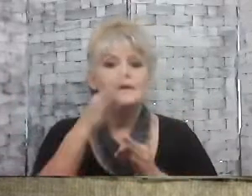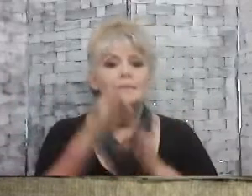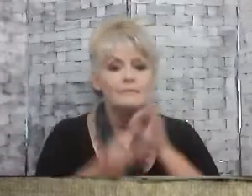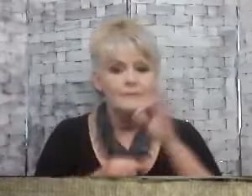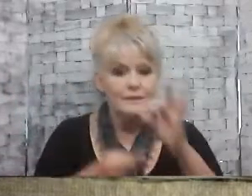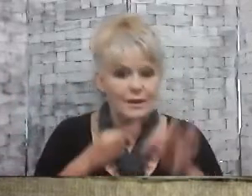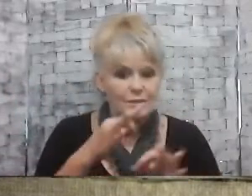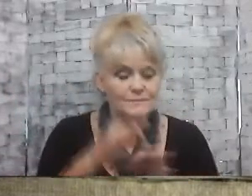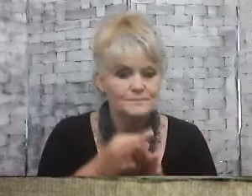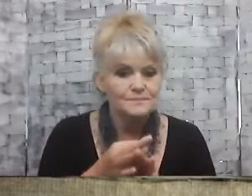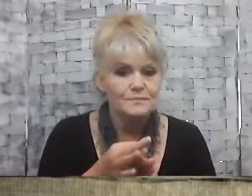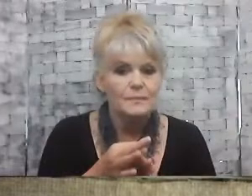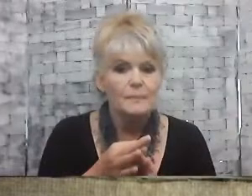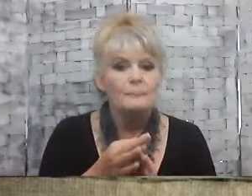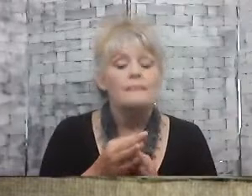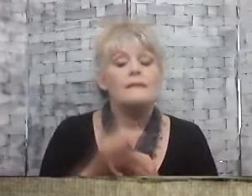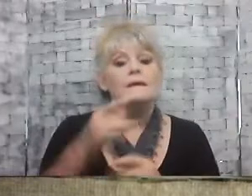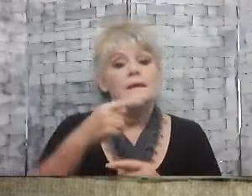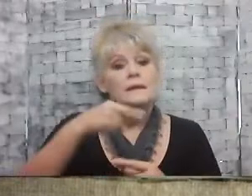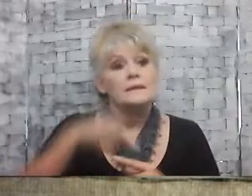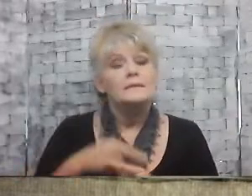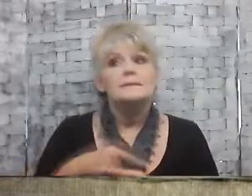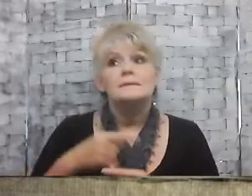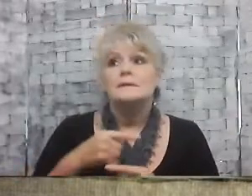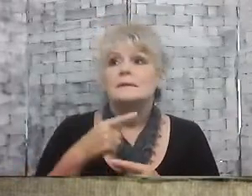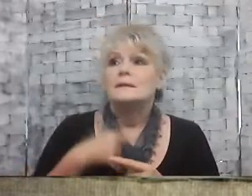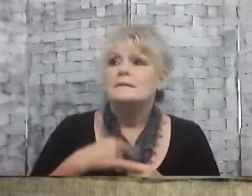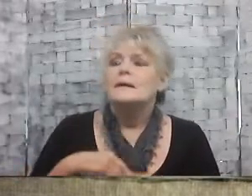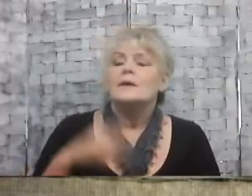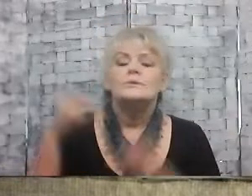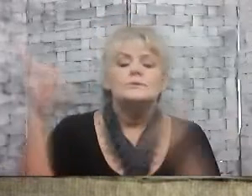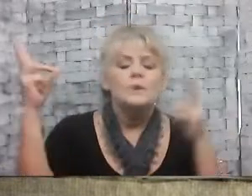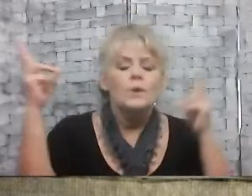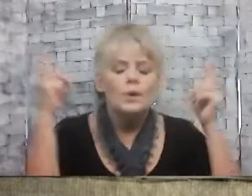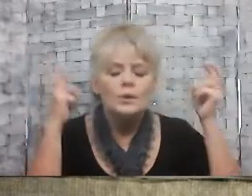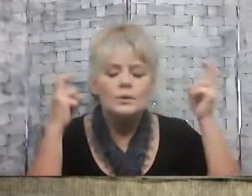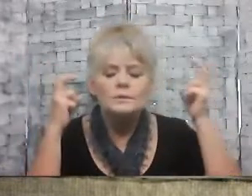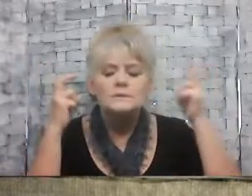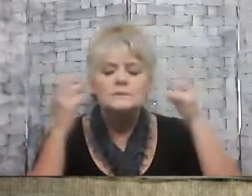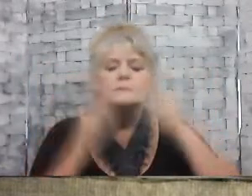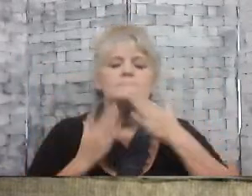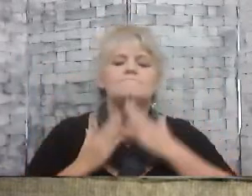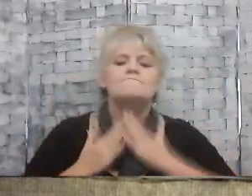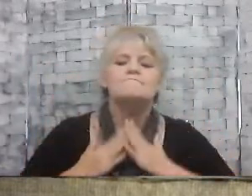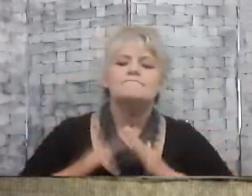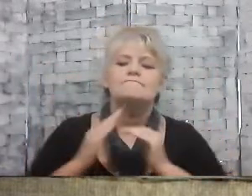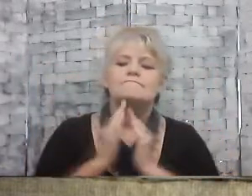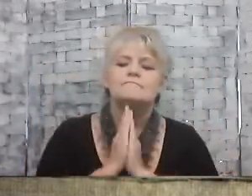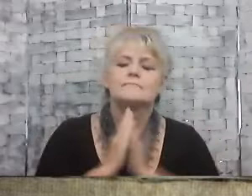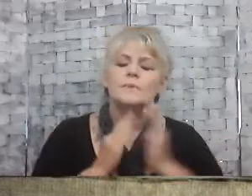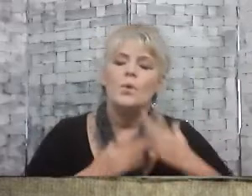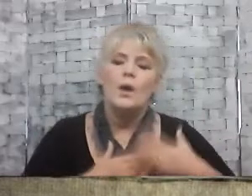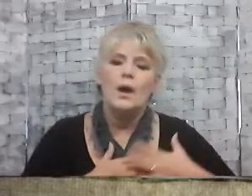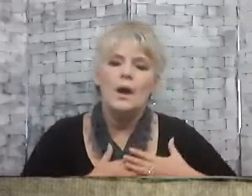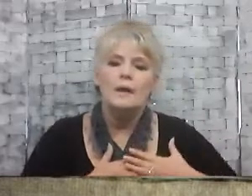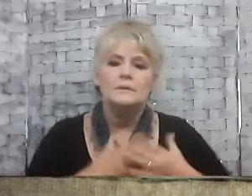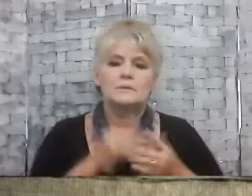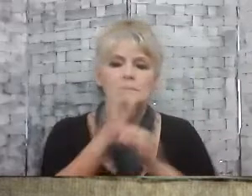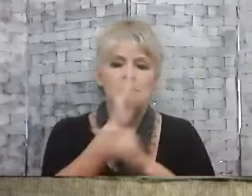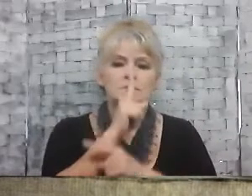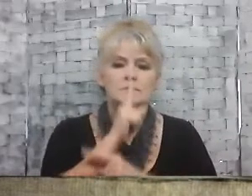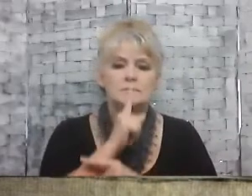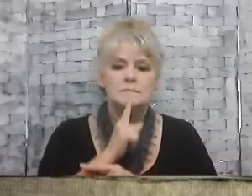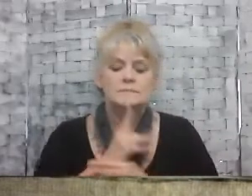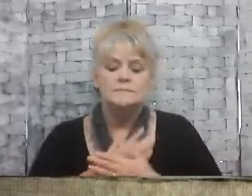aansteek, ons gaan saam bid en dan gaan ons in aanbidding die story luister. En daarna gaan